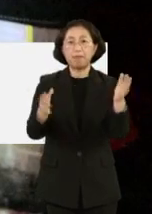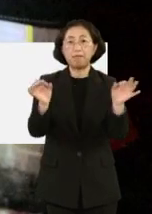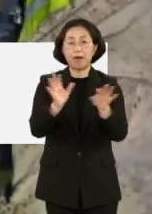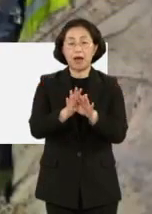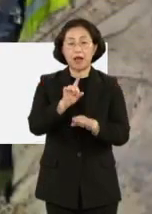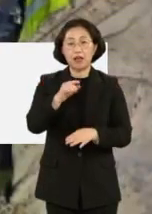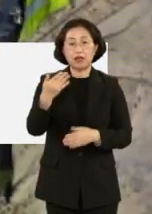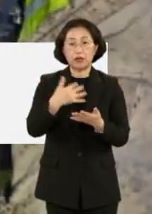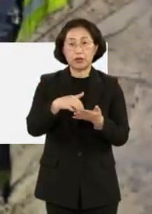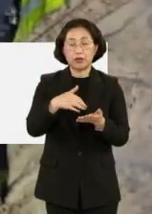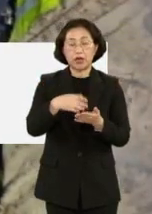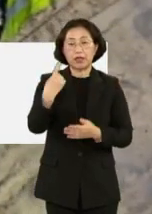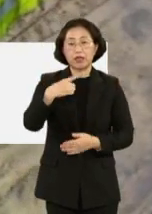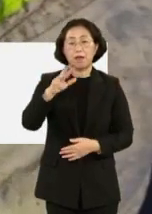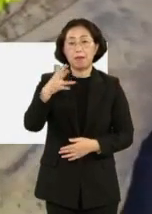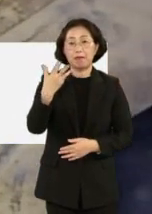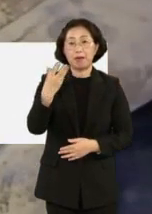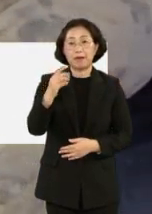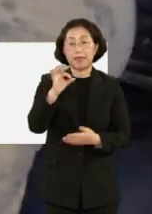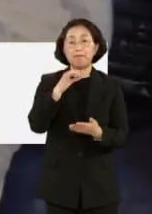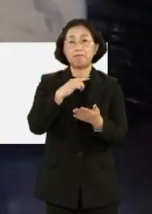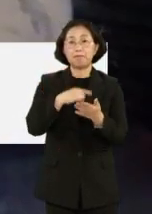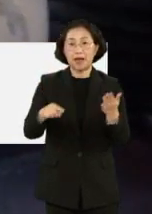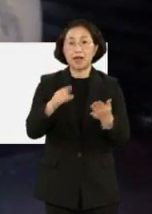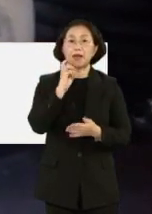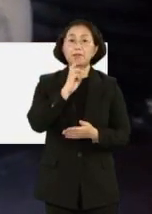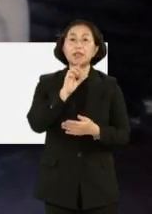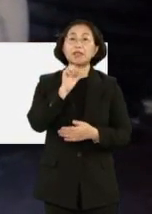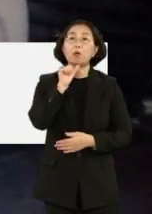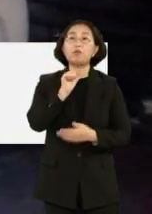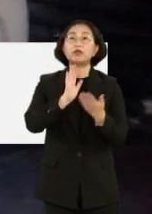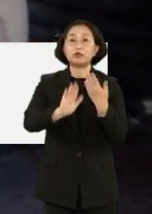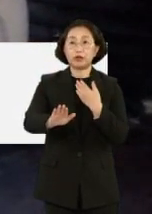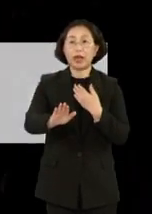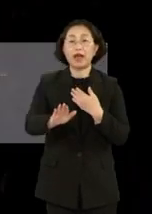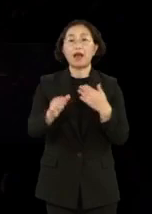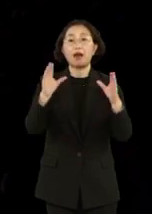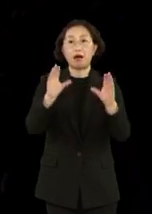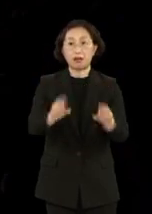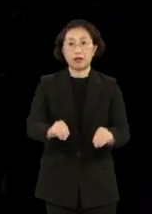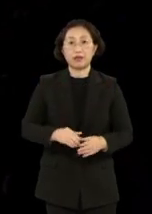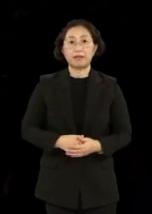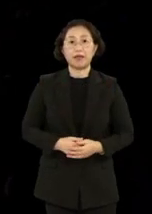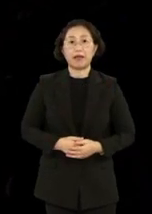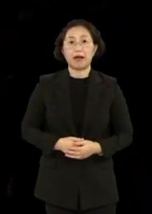소방서 추산 1,800만 원의 재산 피해를 내고 35분여 만에 꺼졌습니다.